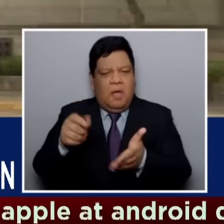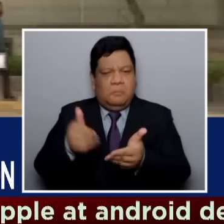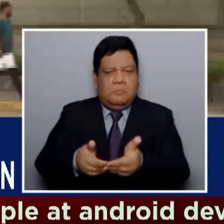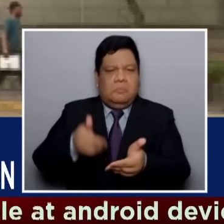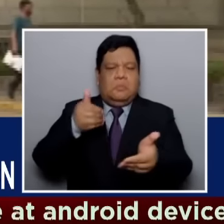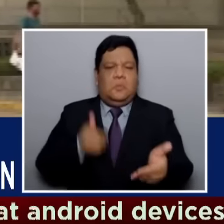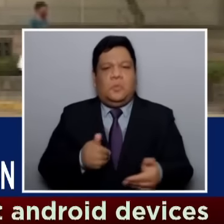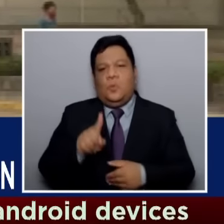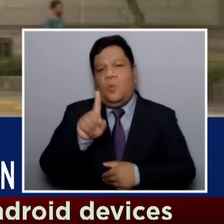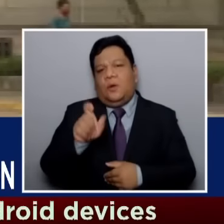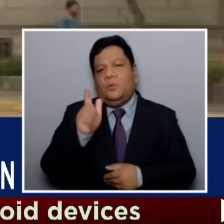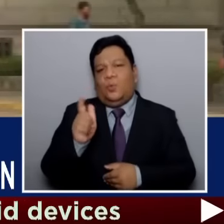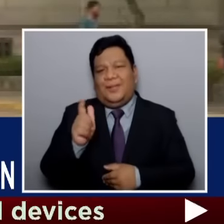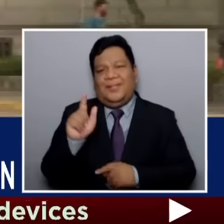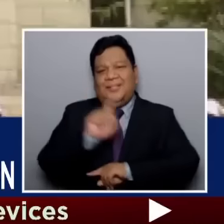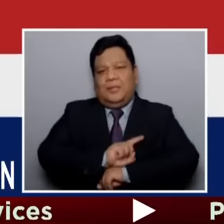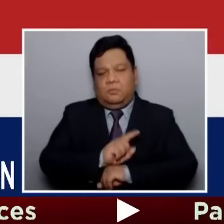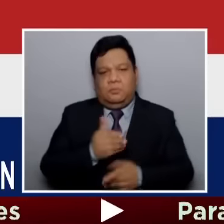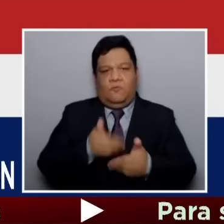ang mismong halalan.